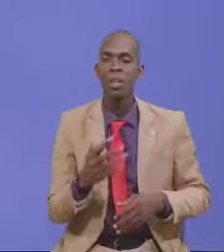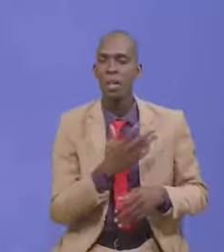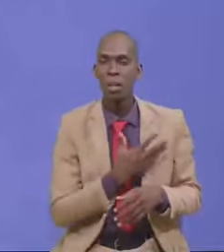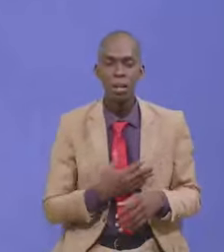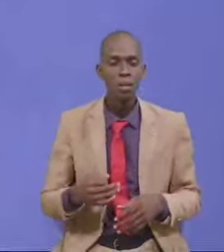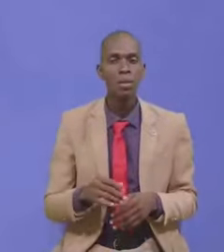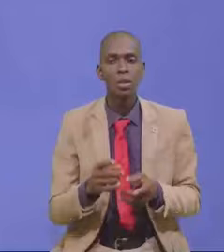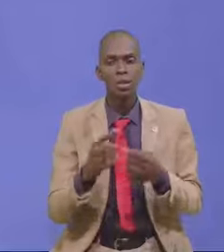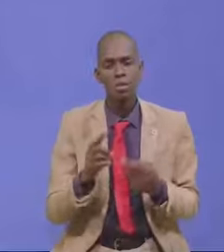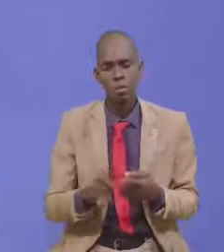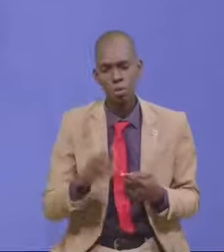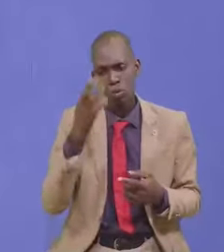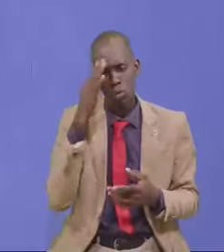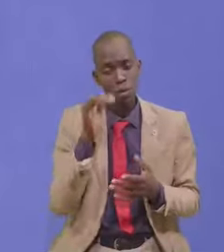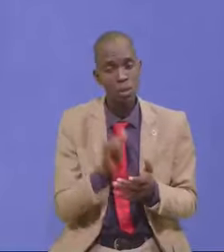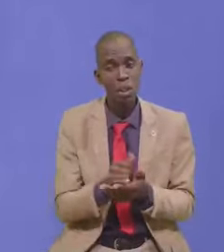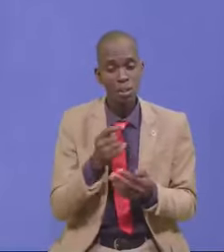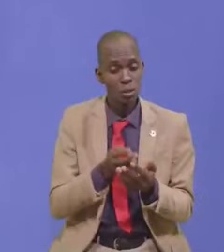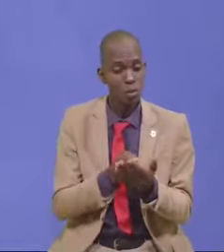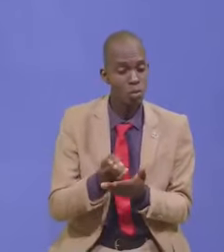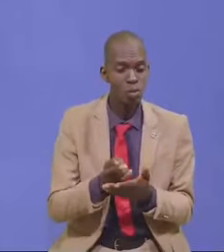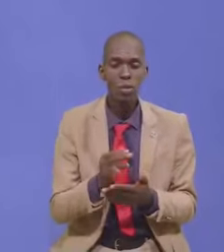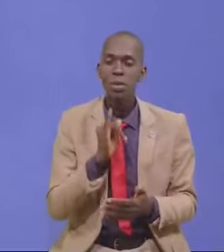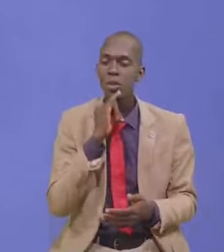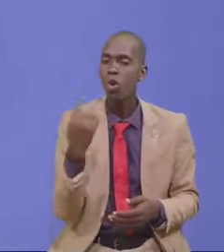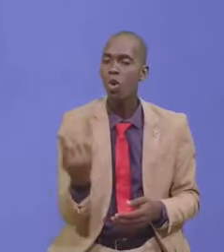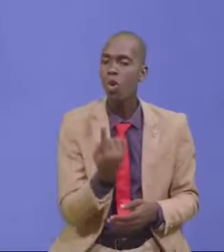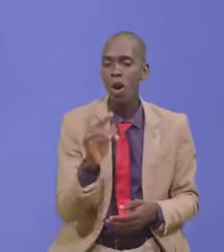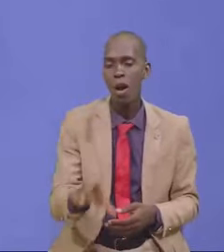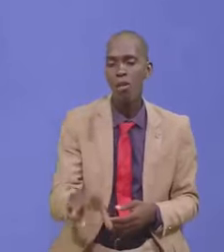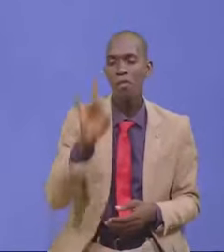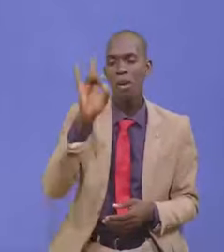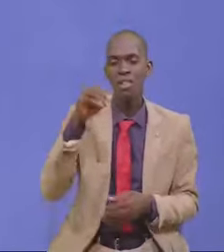Et ils sont venus, ils ont réalisé que la vérité ne se trouve qu'en Jésus.